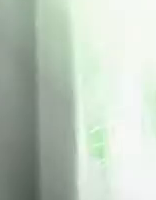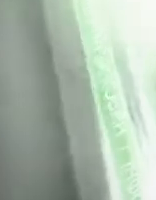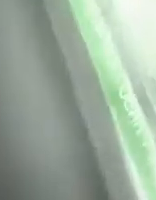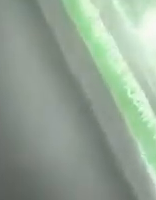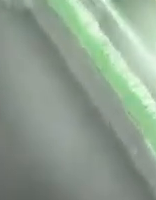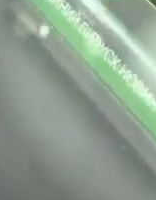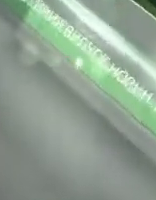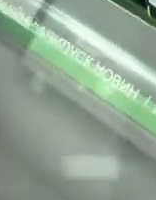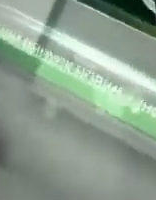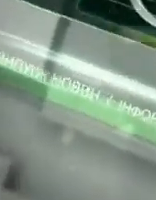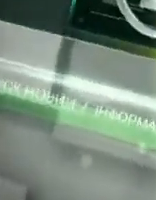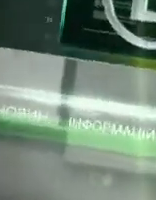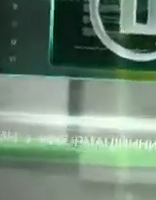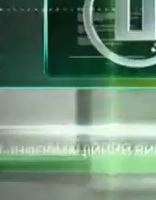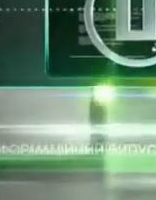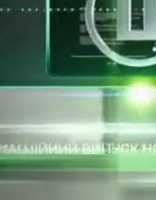Музика